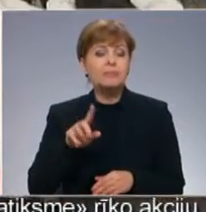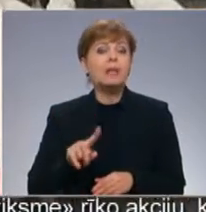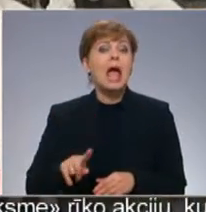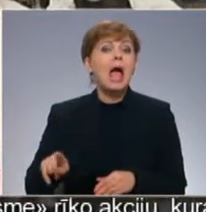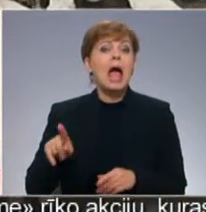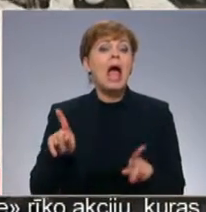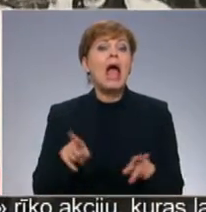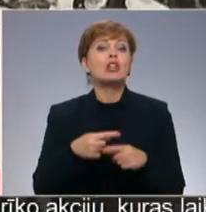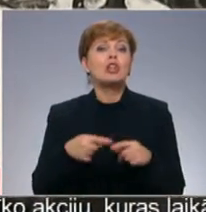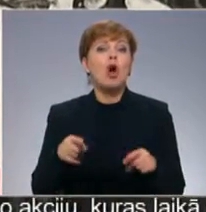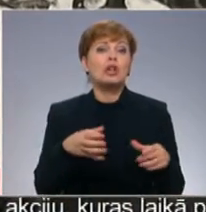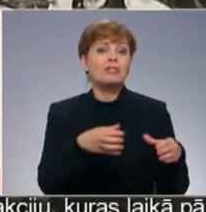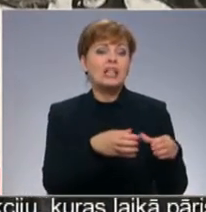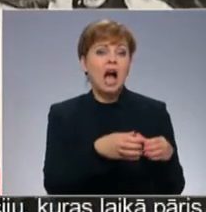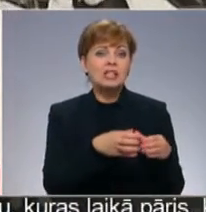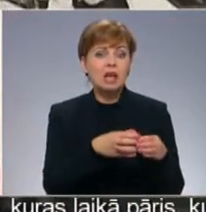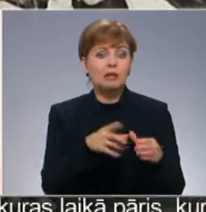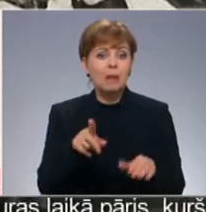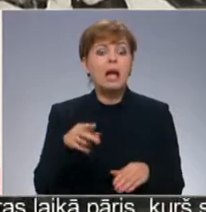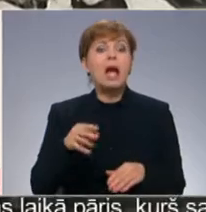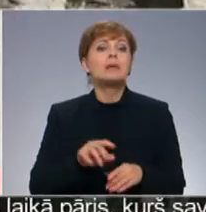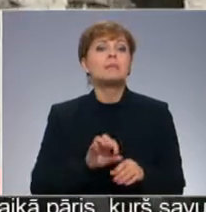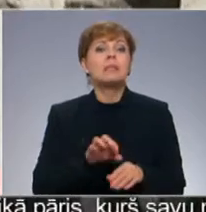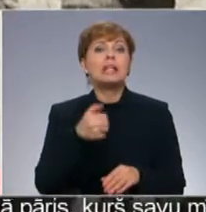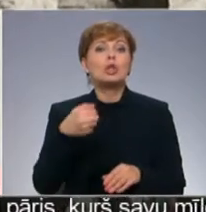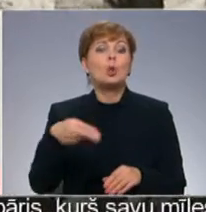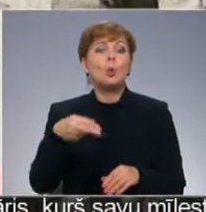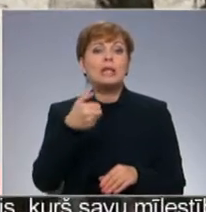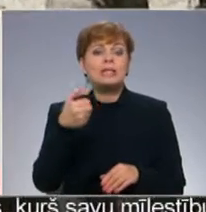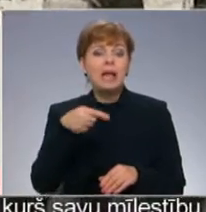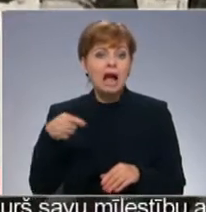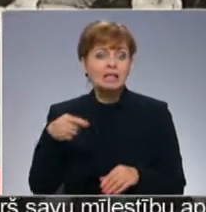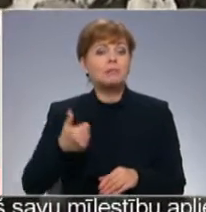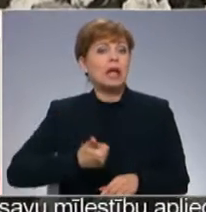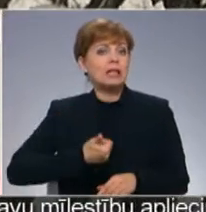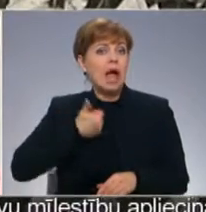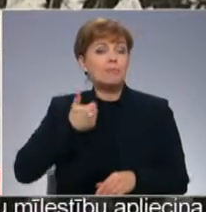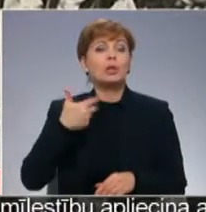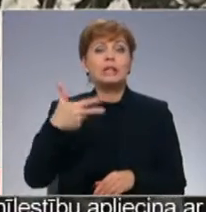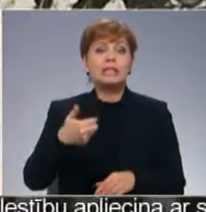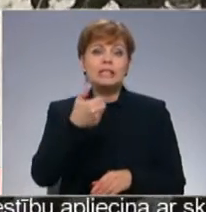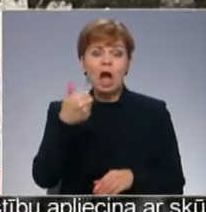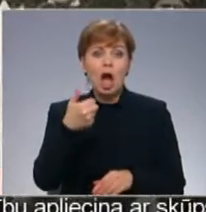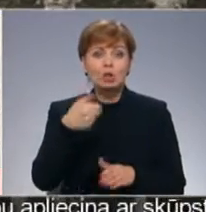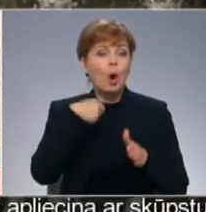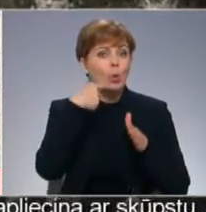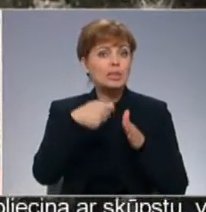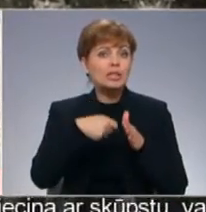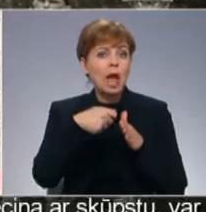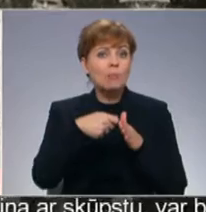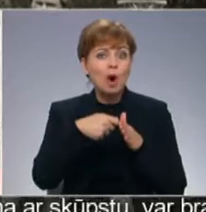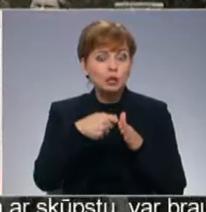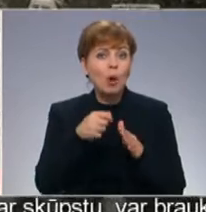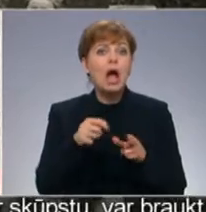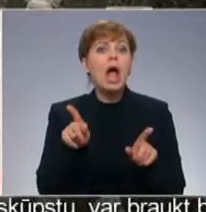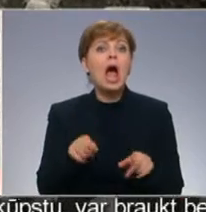pirmsākumiem tiek uzskatīts pagājušā gadsimta 20. Gads. Kolektīvs var lepoties ar 30. Gados uzņemto etnogrāfisko